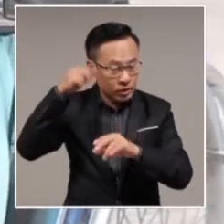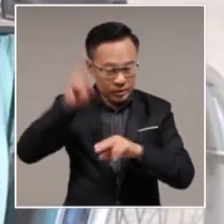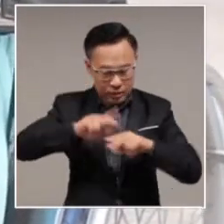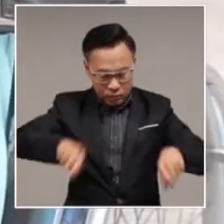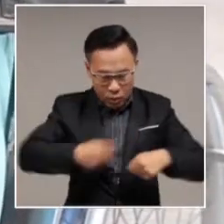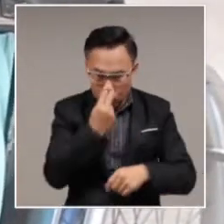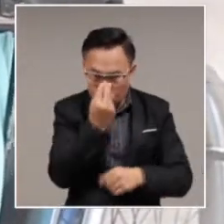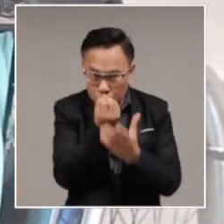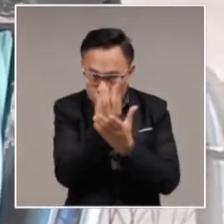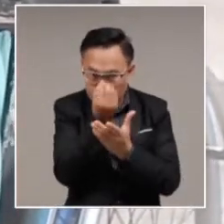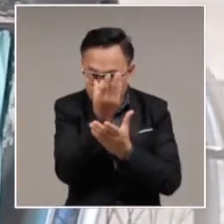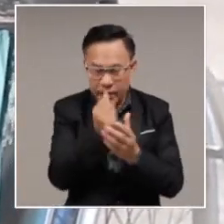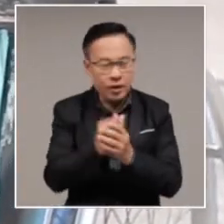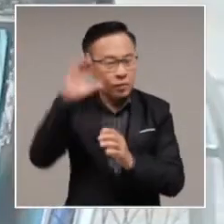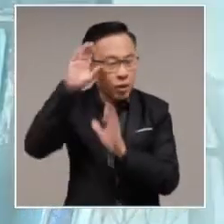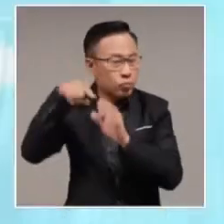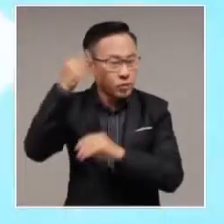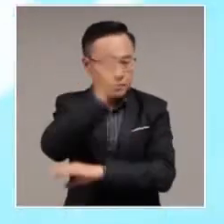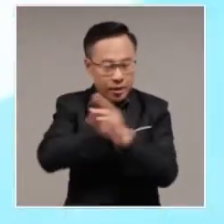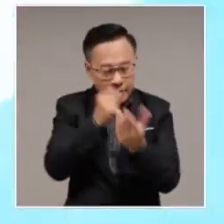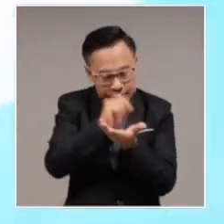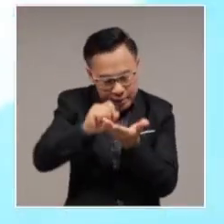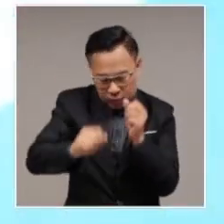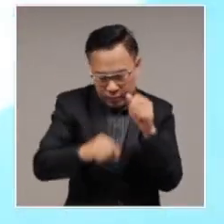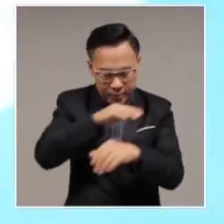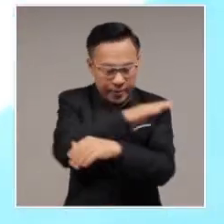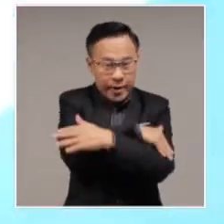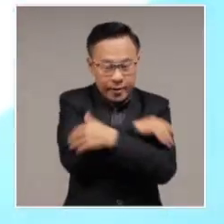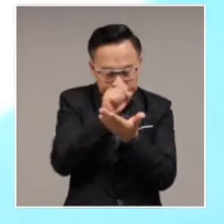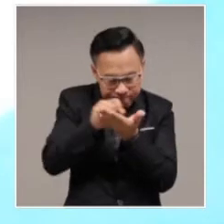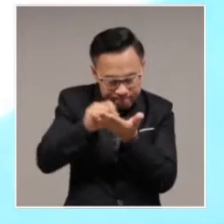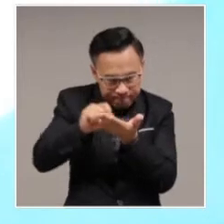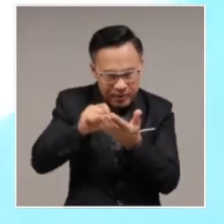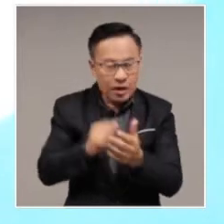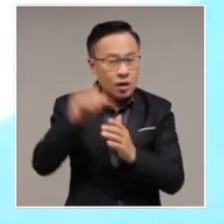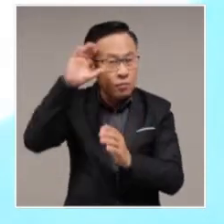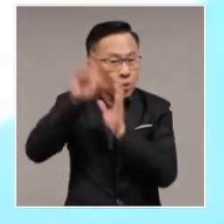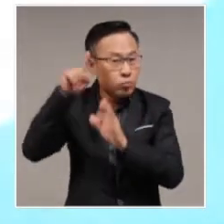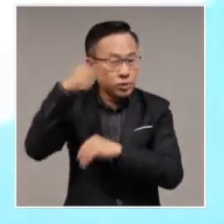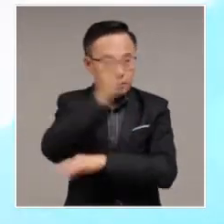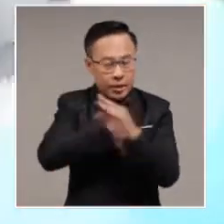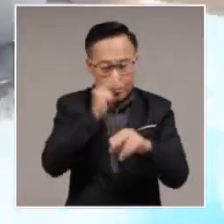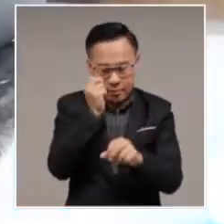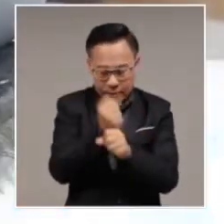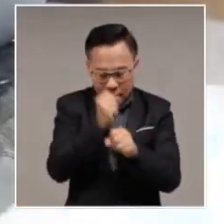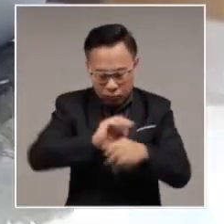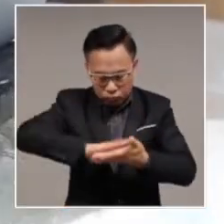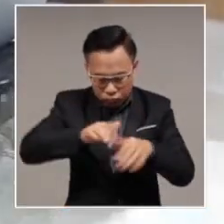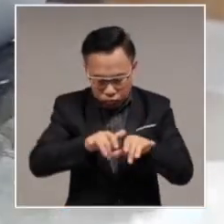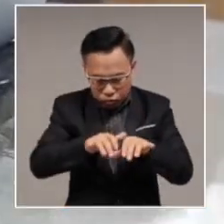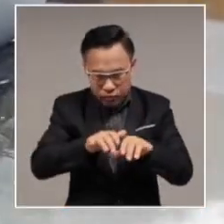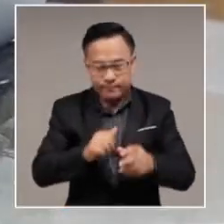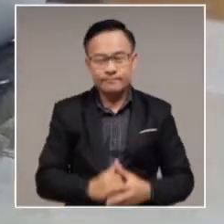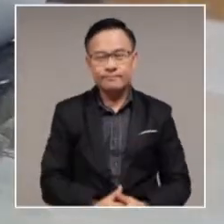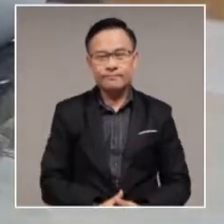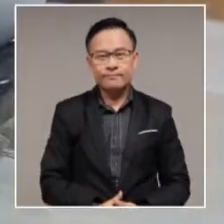ภาพพี่นุ้ยนั่งมองดอกชวนชมภาพพี่นุ้ยเขียนหนังสือด้วยแขนที่ขาดด้วนภาพพี่นุ้ยนั่งทำงานโดยใ